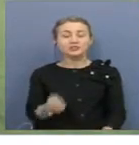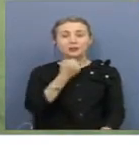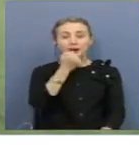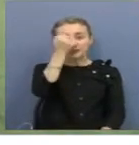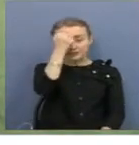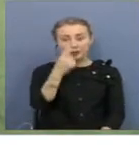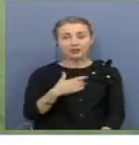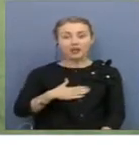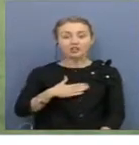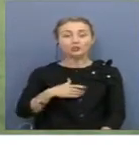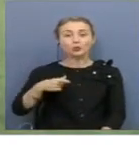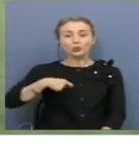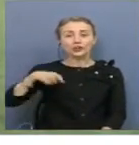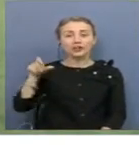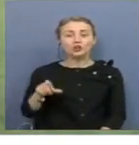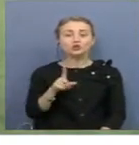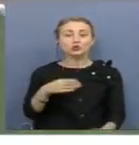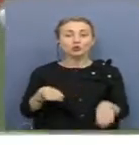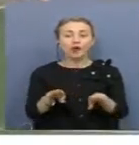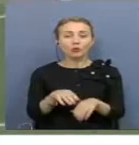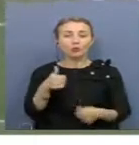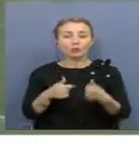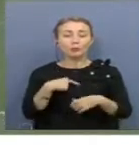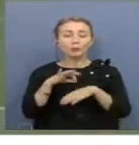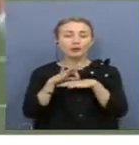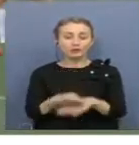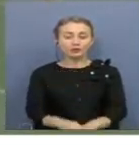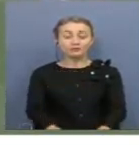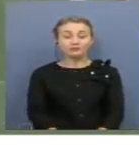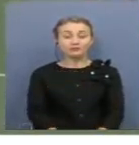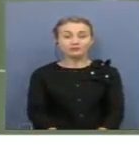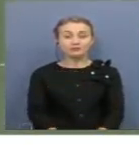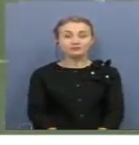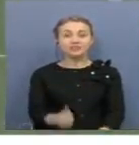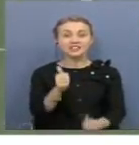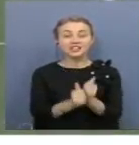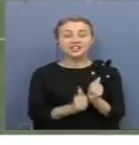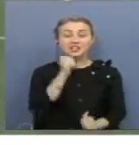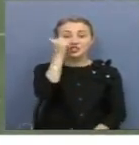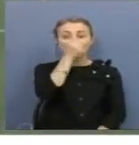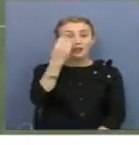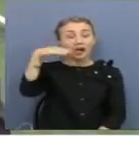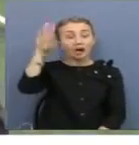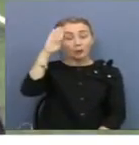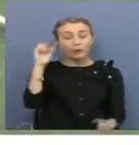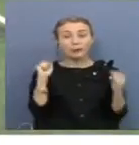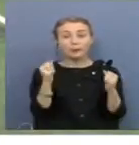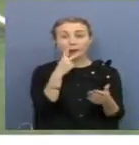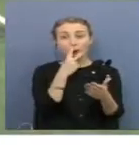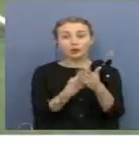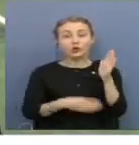команда, бірақ бізде жеңістен үміттіміз. Көкшетаудың Оқжетпес балалар футбол мектебі қыздар командасының бапкері Наталья